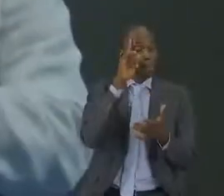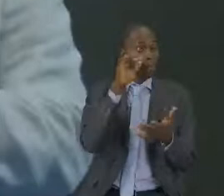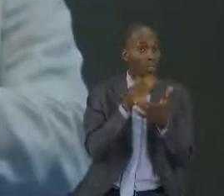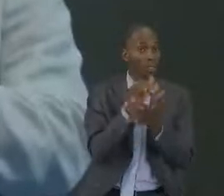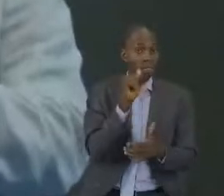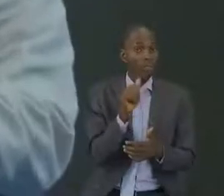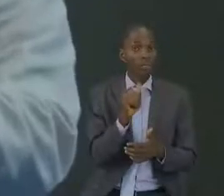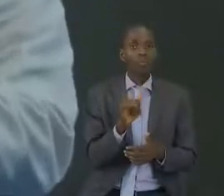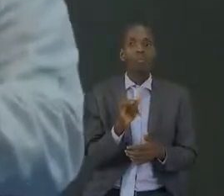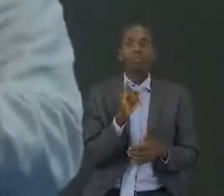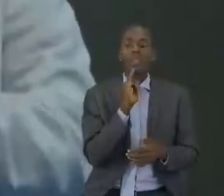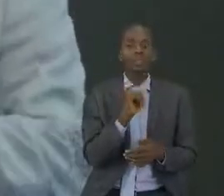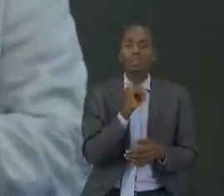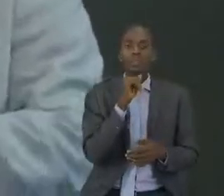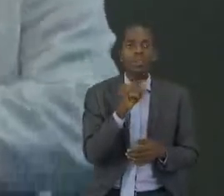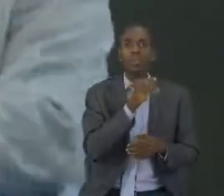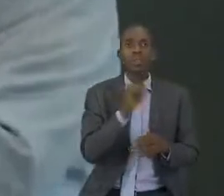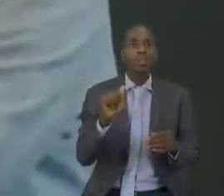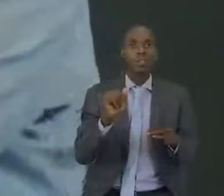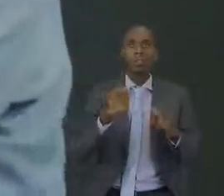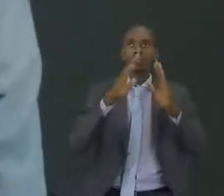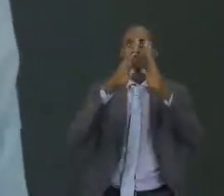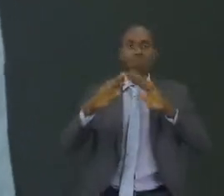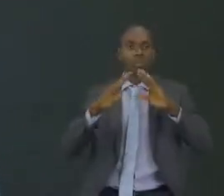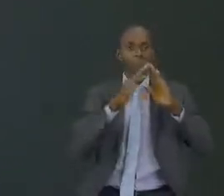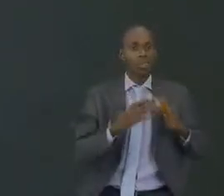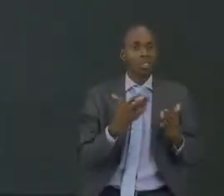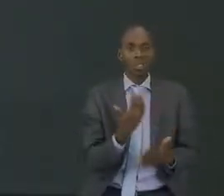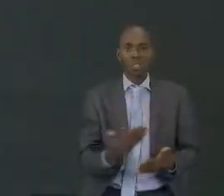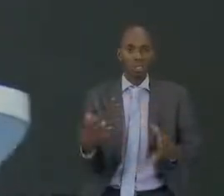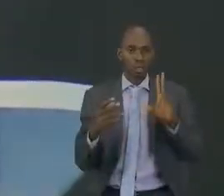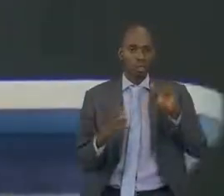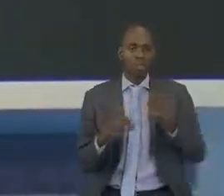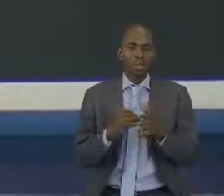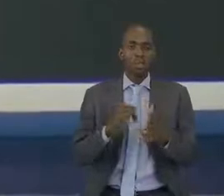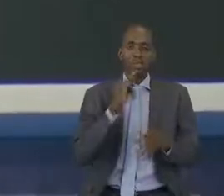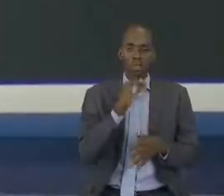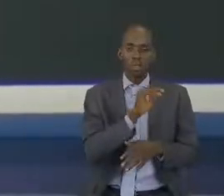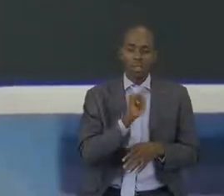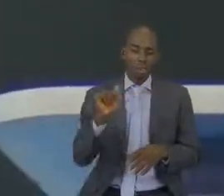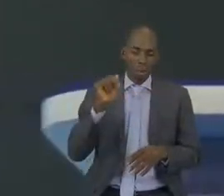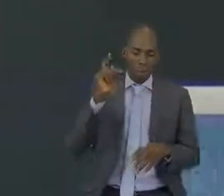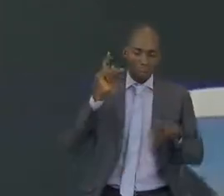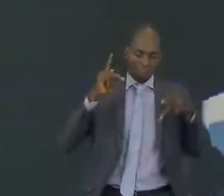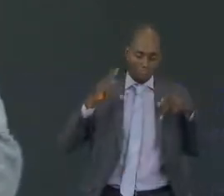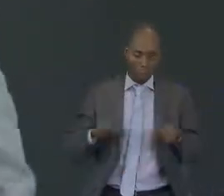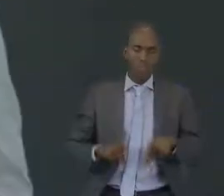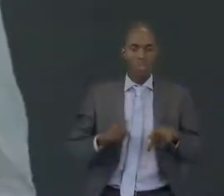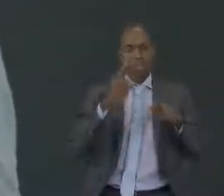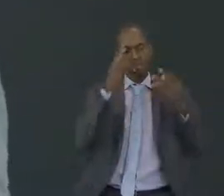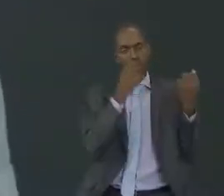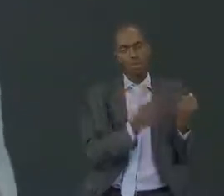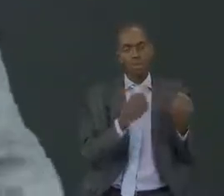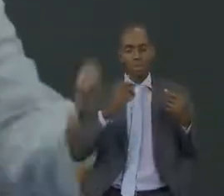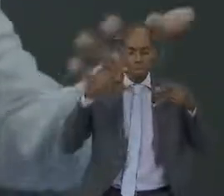celui qui croit en lui, ce n'est pas une foi communautaire, c'est une foi personnelle. C'est une décision